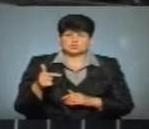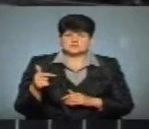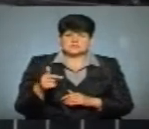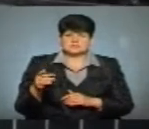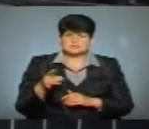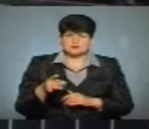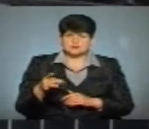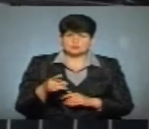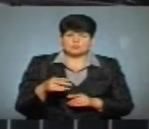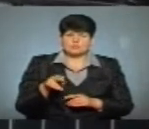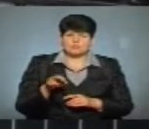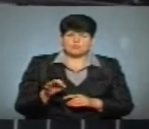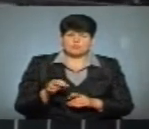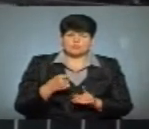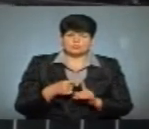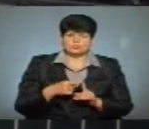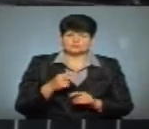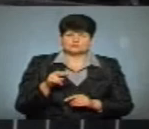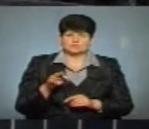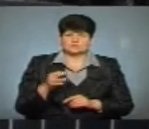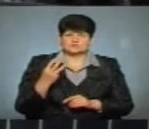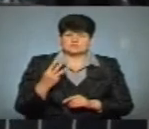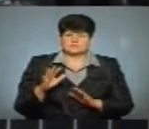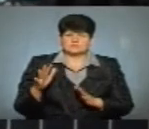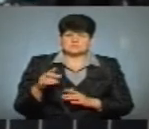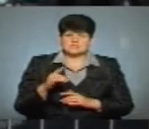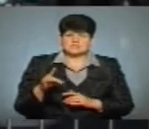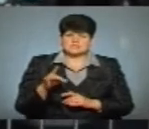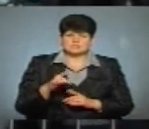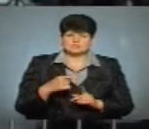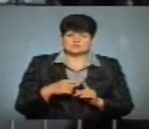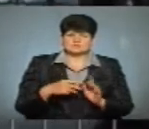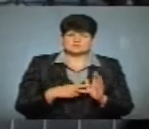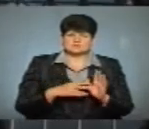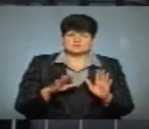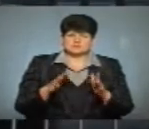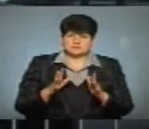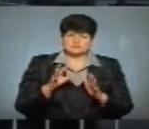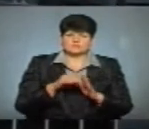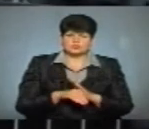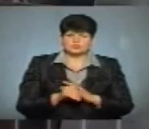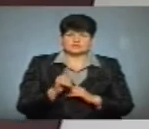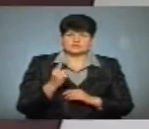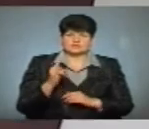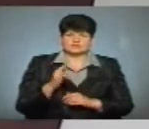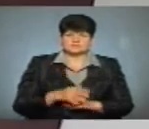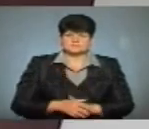Гусятинський район по 3 випадки, Ізбаразький район 7 випадків, в тому числі 1 дитина.